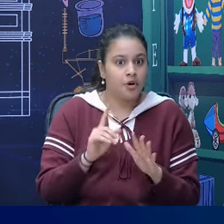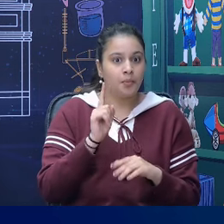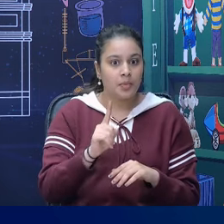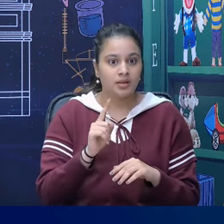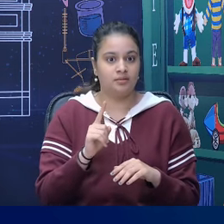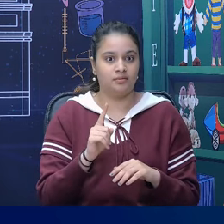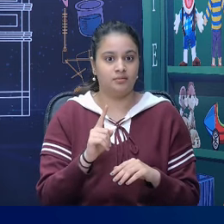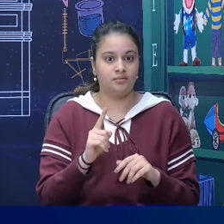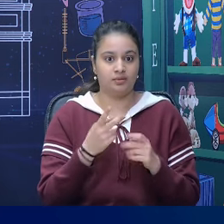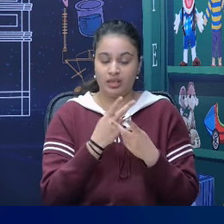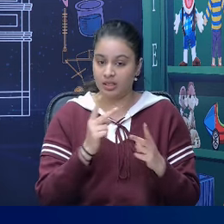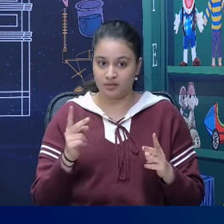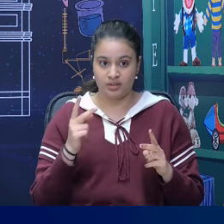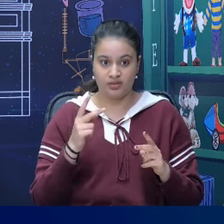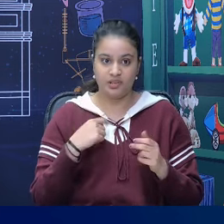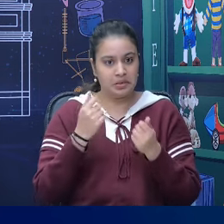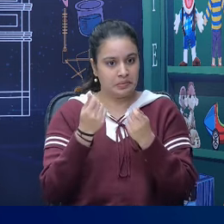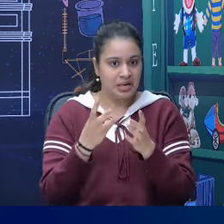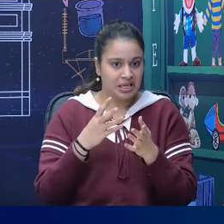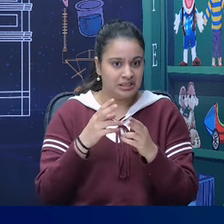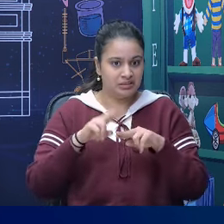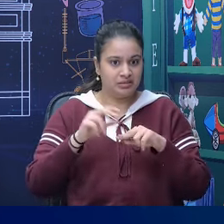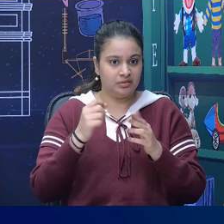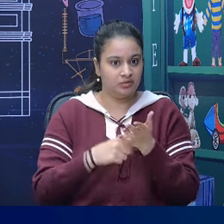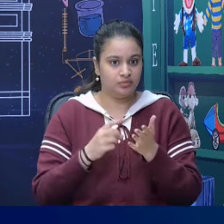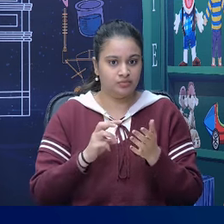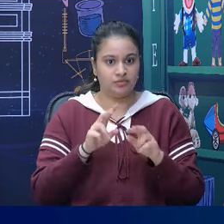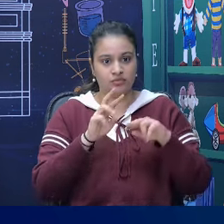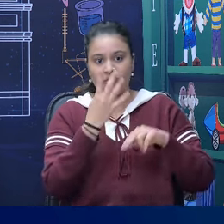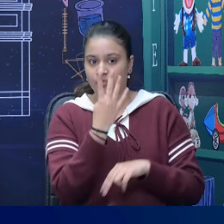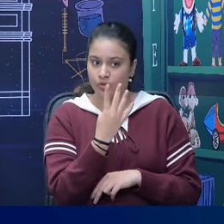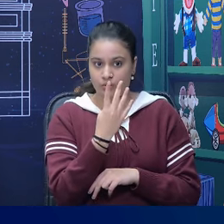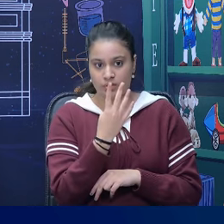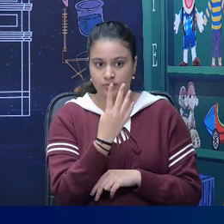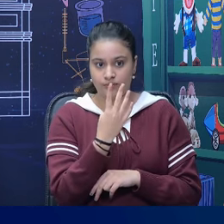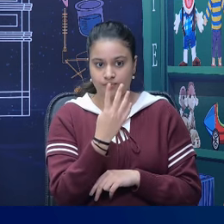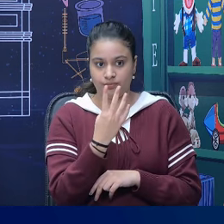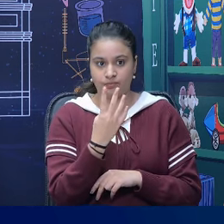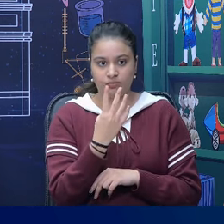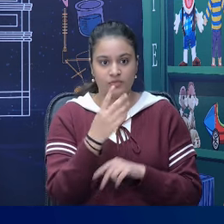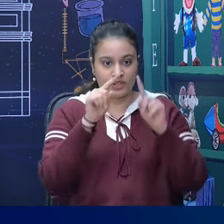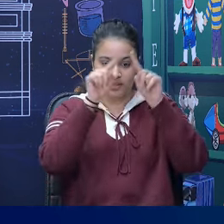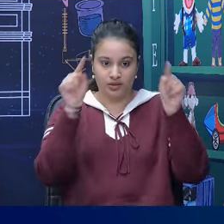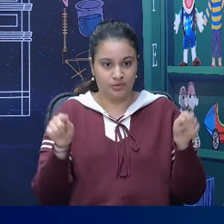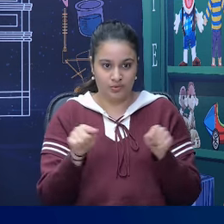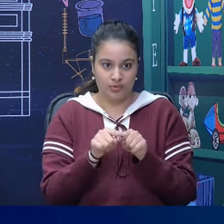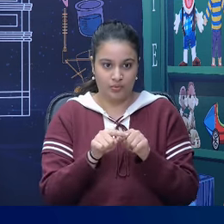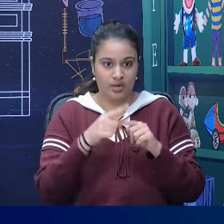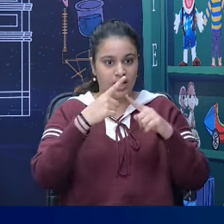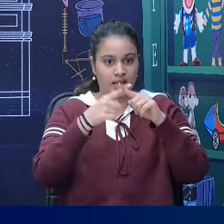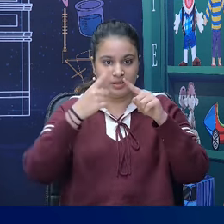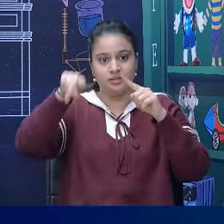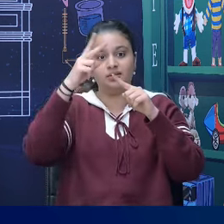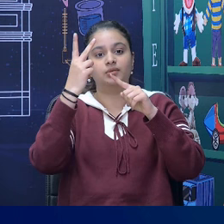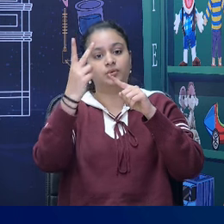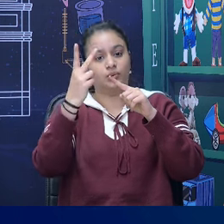एक्सप्रेशन और अलजेब्रा की मदद से होते हैं जैसे हमने आज बात की फोर जो हमारा स्क्वायर था उसमें x स् हमने फार्मूला